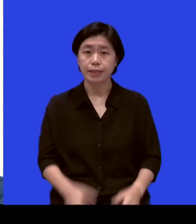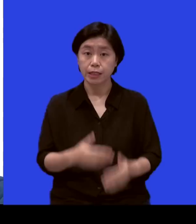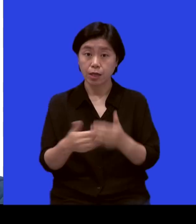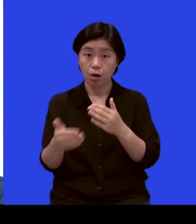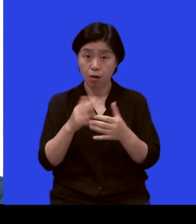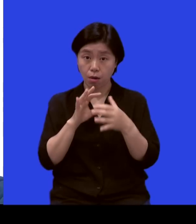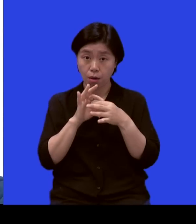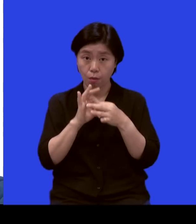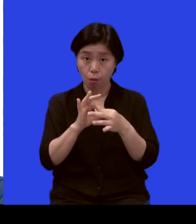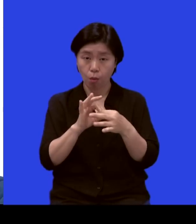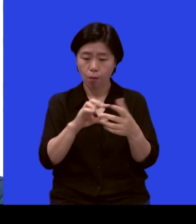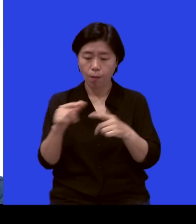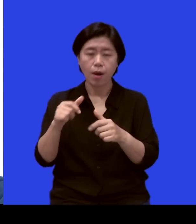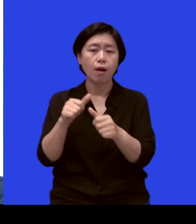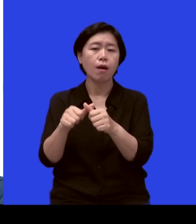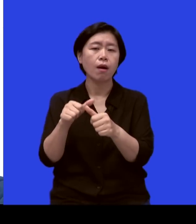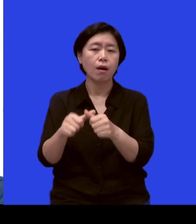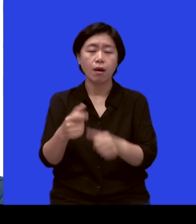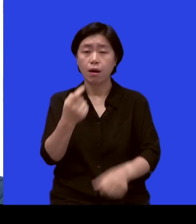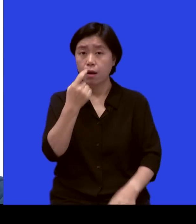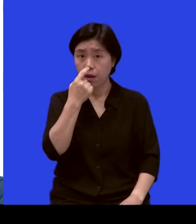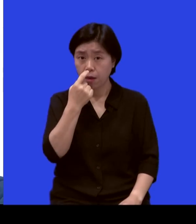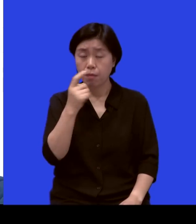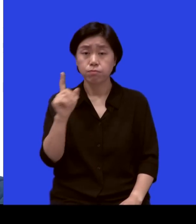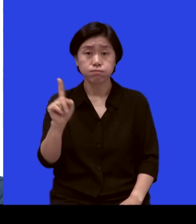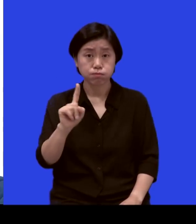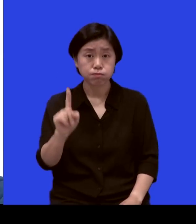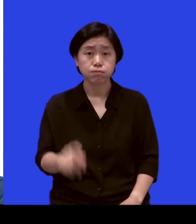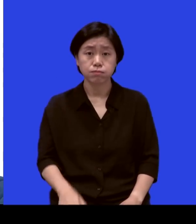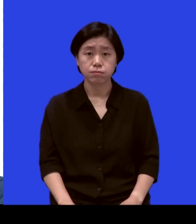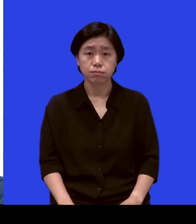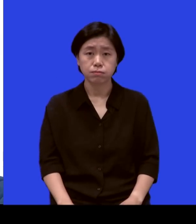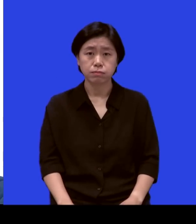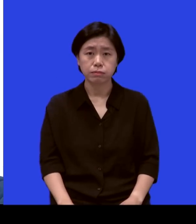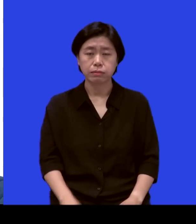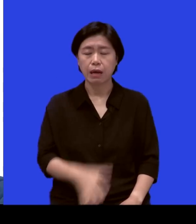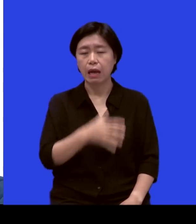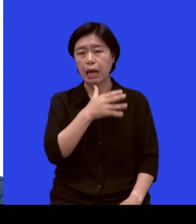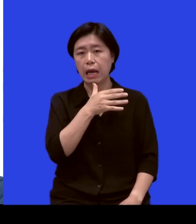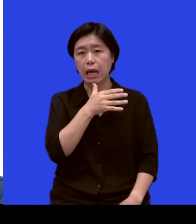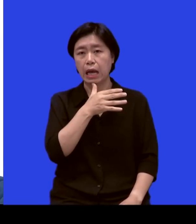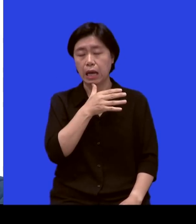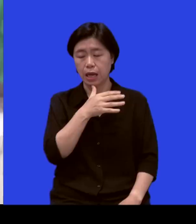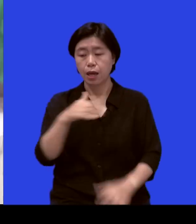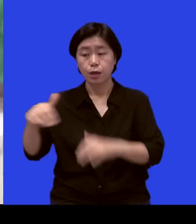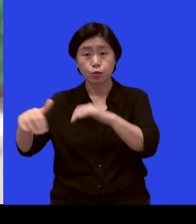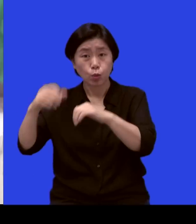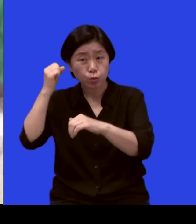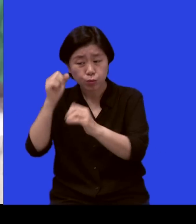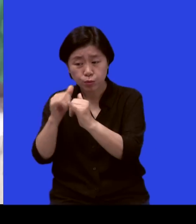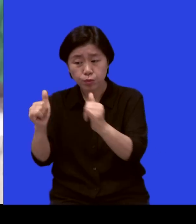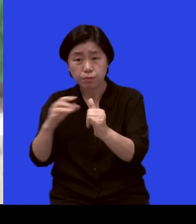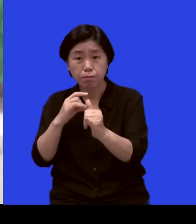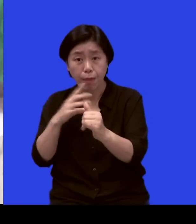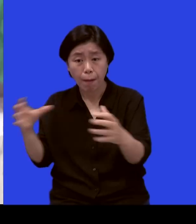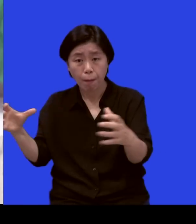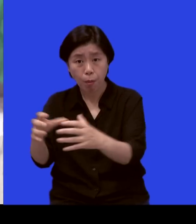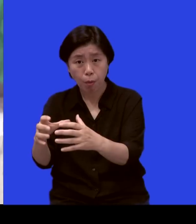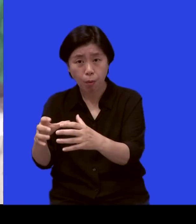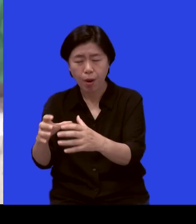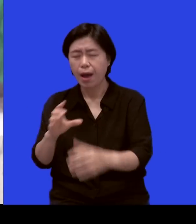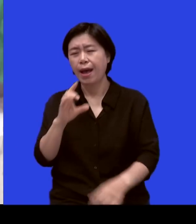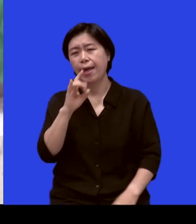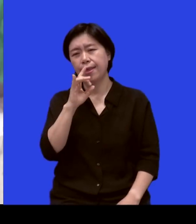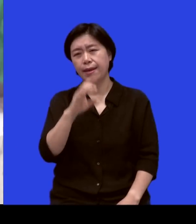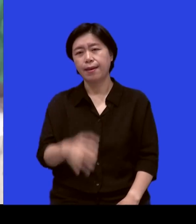경험을 얻은 거예요. 교훈을 얻었어요. 그게 뭐냐면은 이분들만으로 해서는 지속되기 어렵겠다. 같이